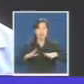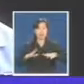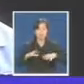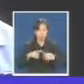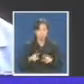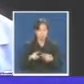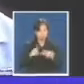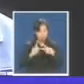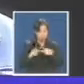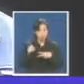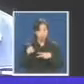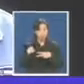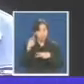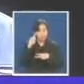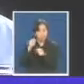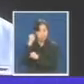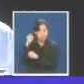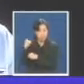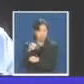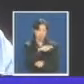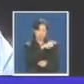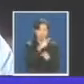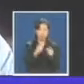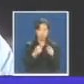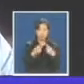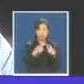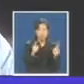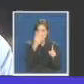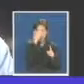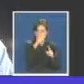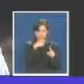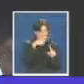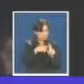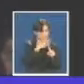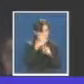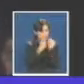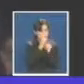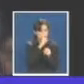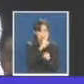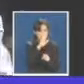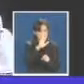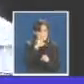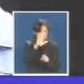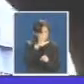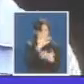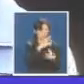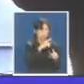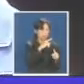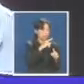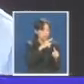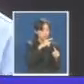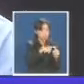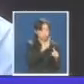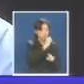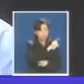ากในอดีตนะครับไม่ว่าจะเป็นพฤษภาปี35หรือ14ตุลาก็คือว่าสถานะของรัฐ